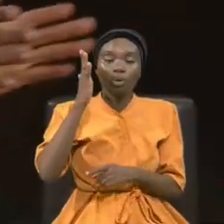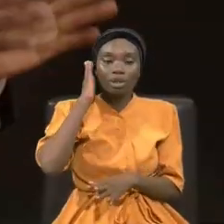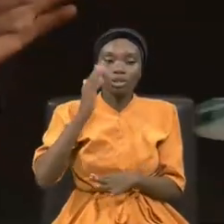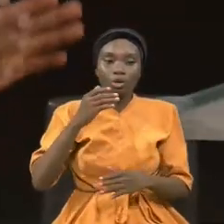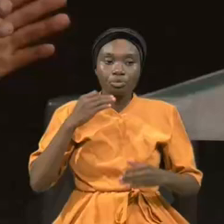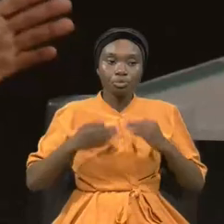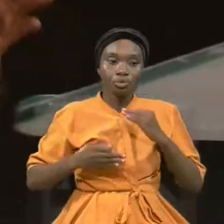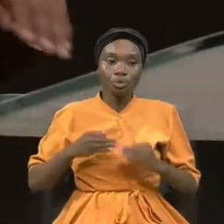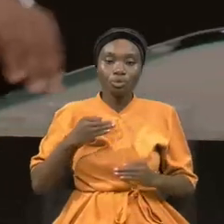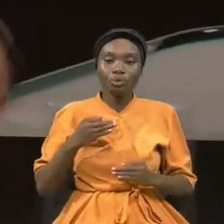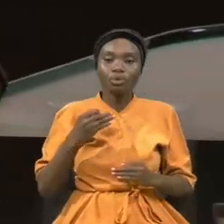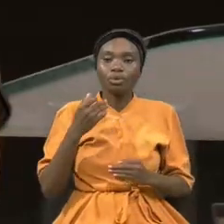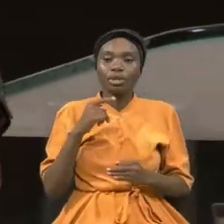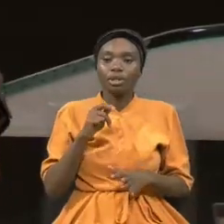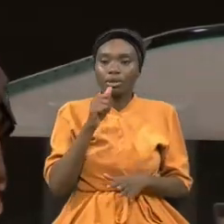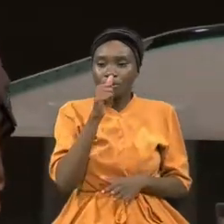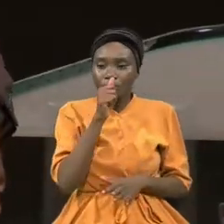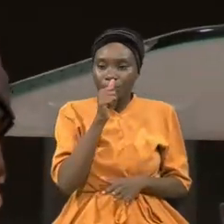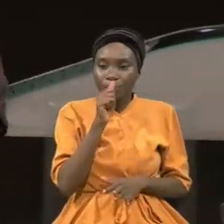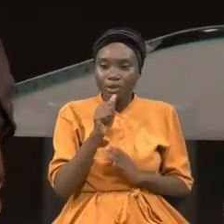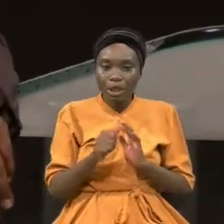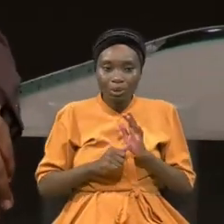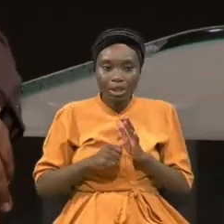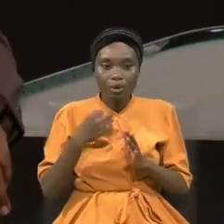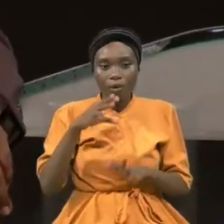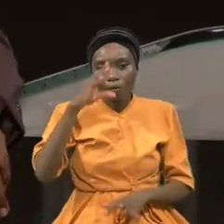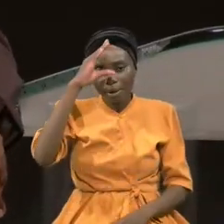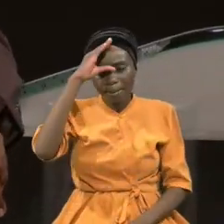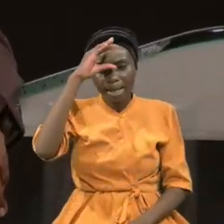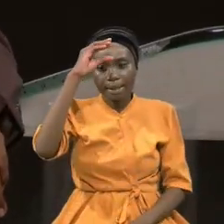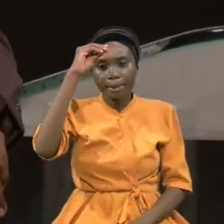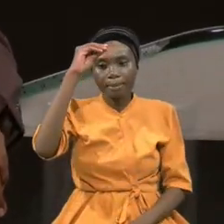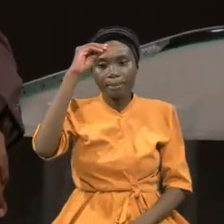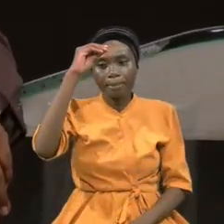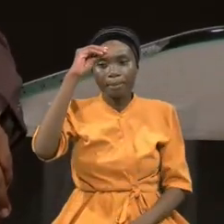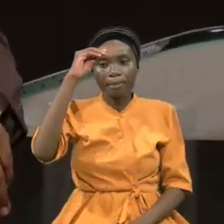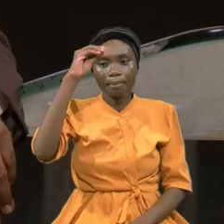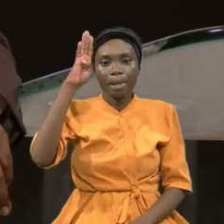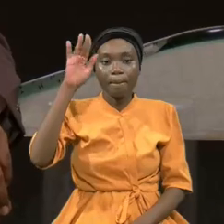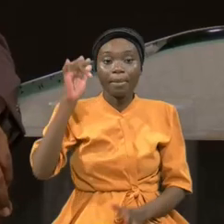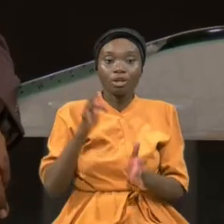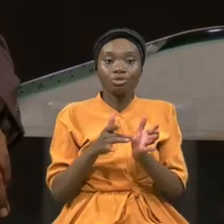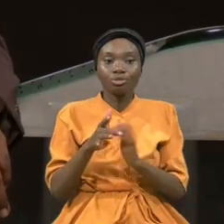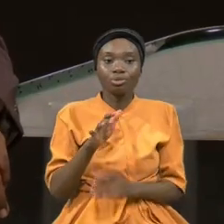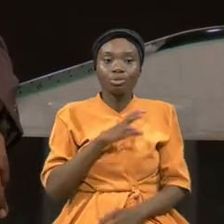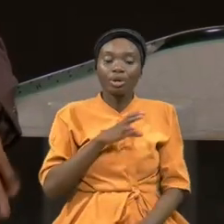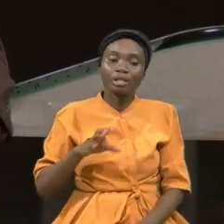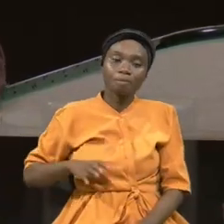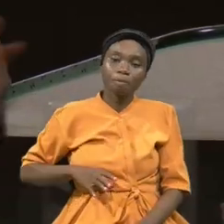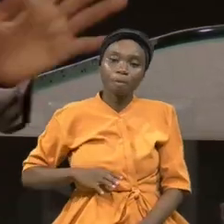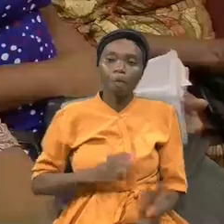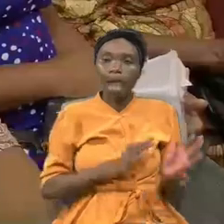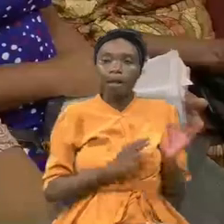c'est ce qui paraîtra au jour où, selon mon évangile, Dieu jugera par Jésus-Christ les